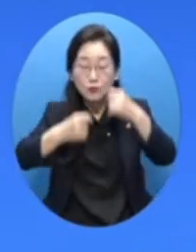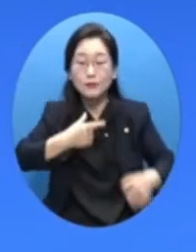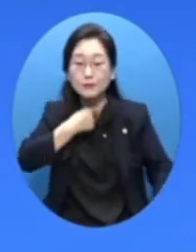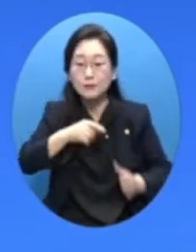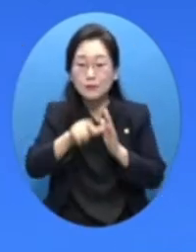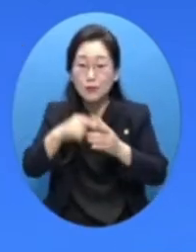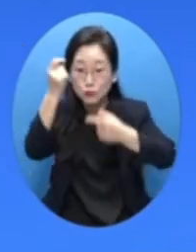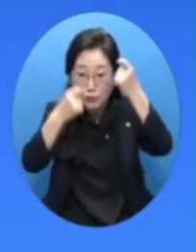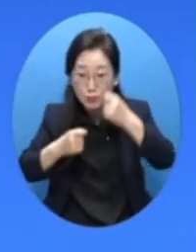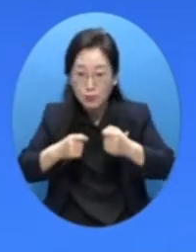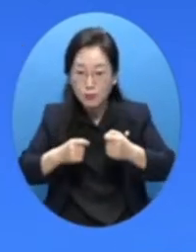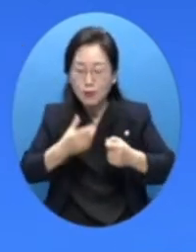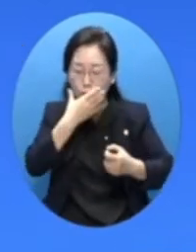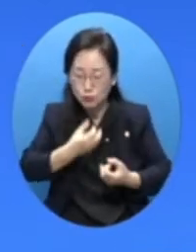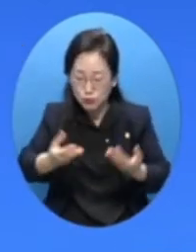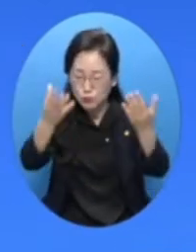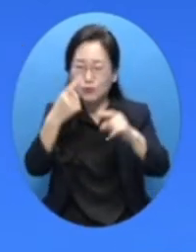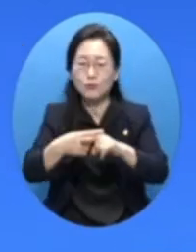또 축복입니다.